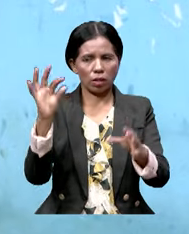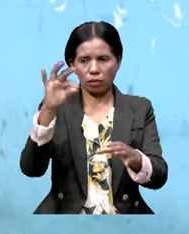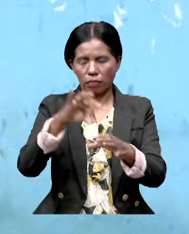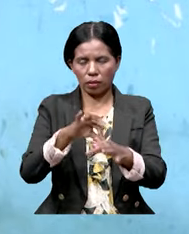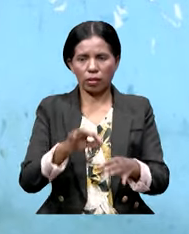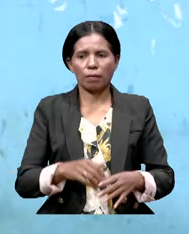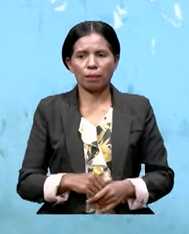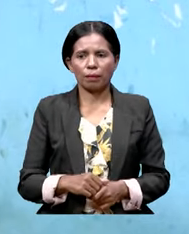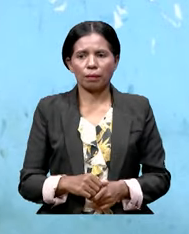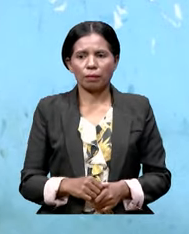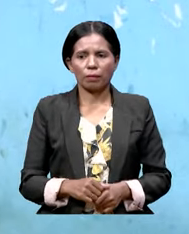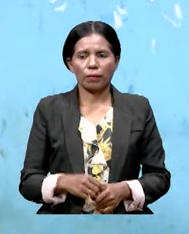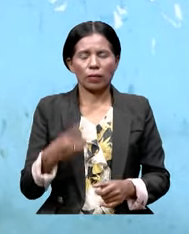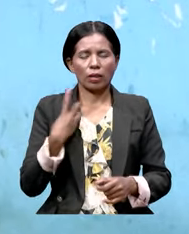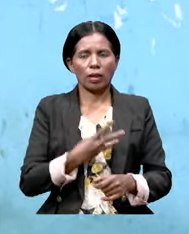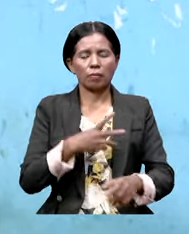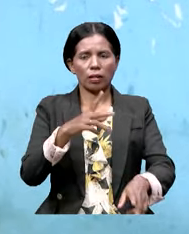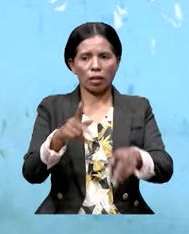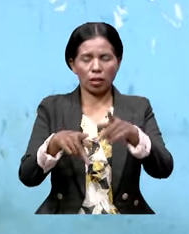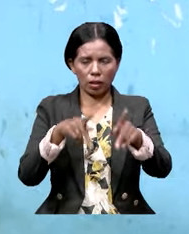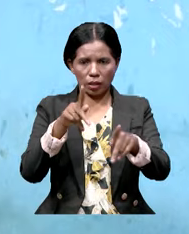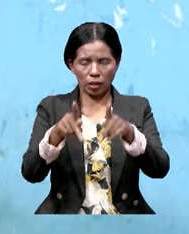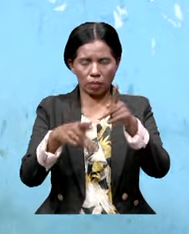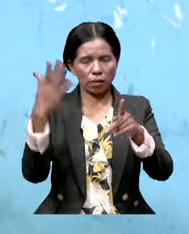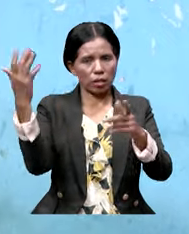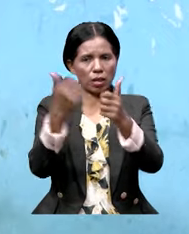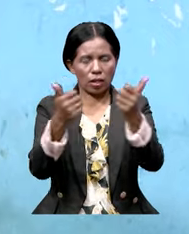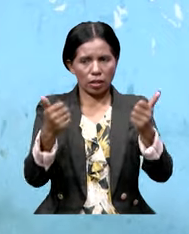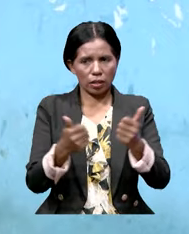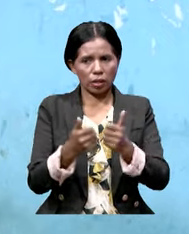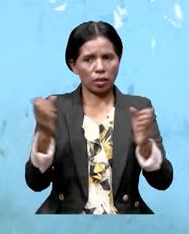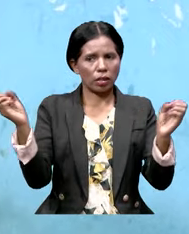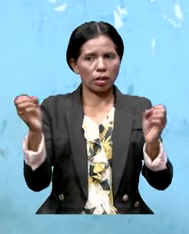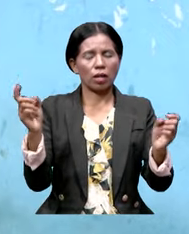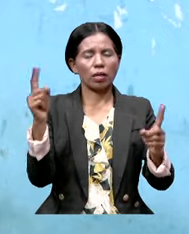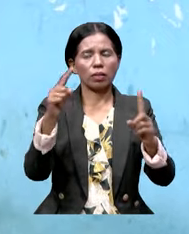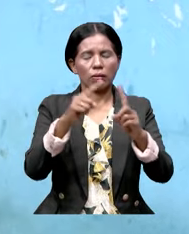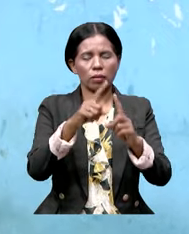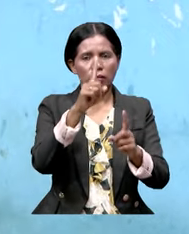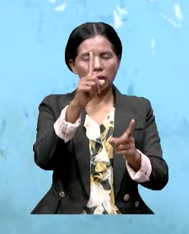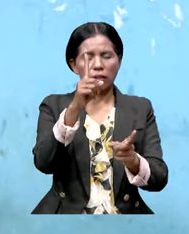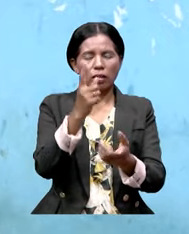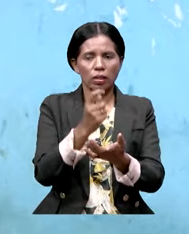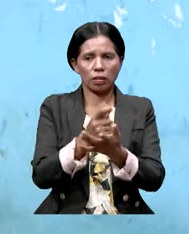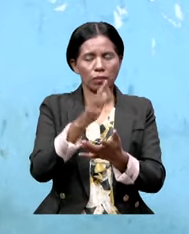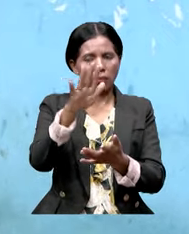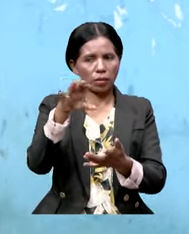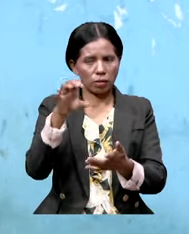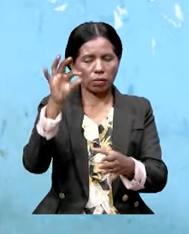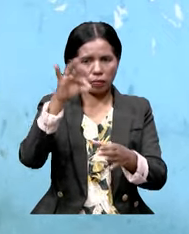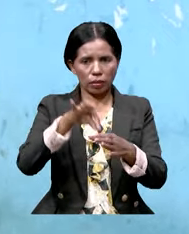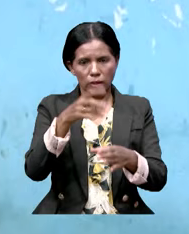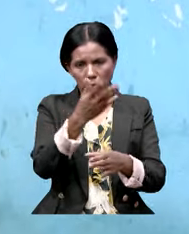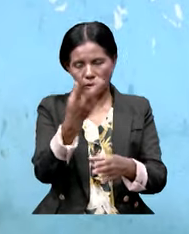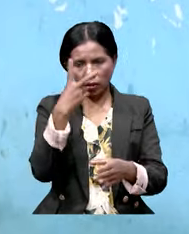e aminia populasi sambarak nebe ke aldia neba ne lato seri 500 mabota ne ita bot seri ninya